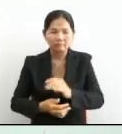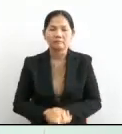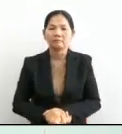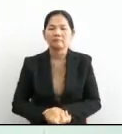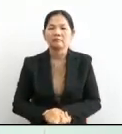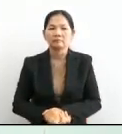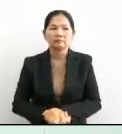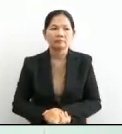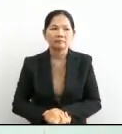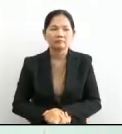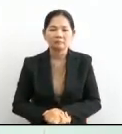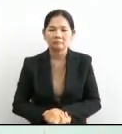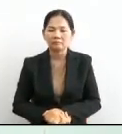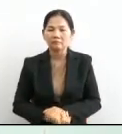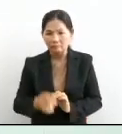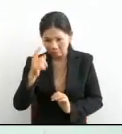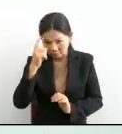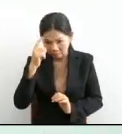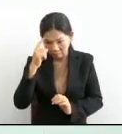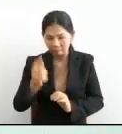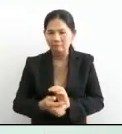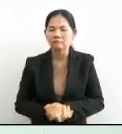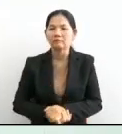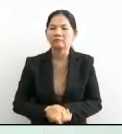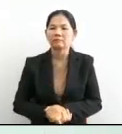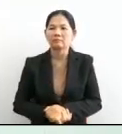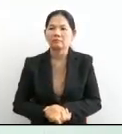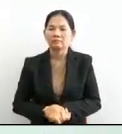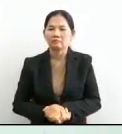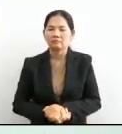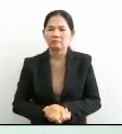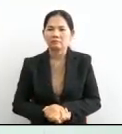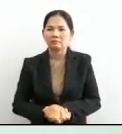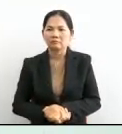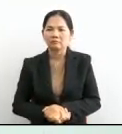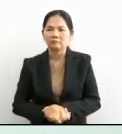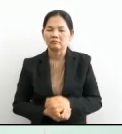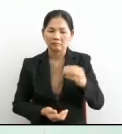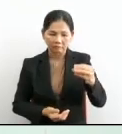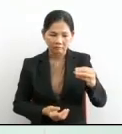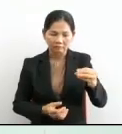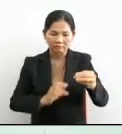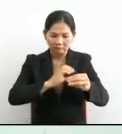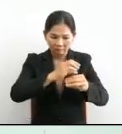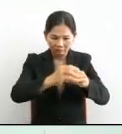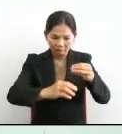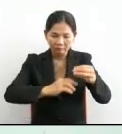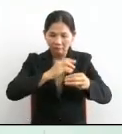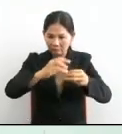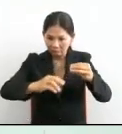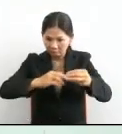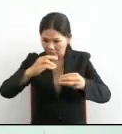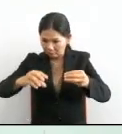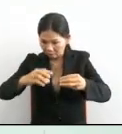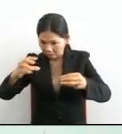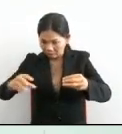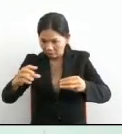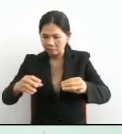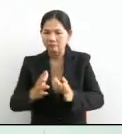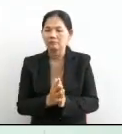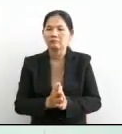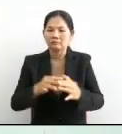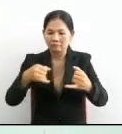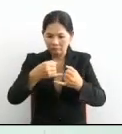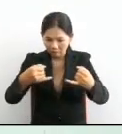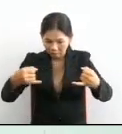đất chà còn đắng anh chẳng có mà rây ní còn có bông tái chà cà cà sốt rồi có cảm bỏ chẳng ca